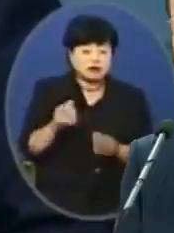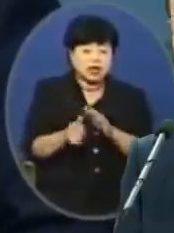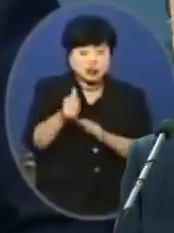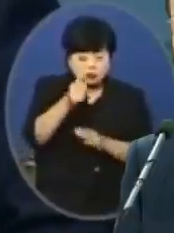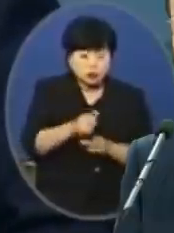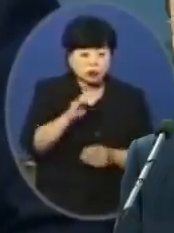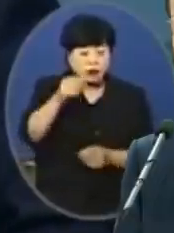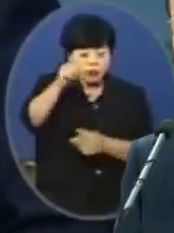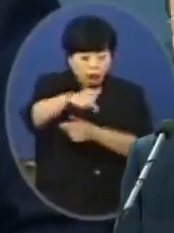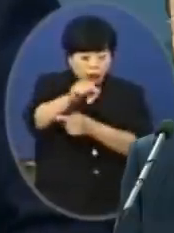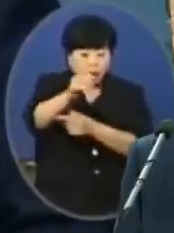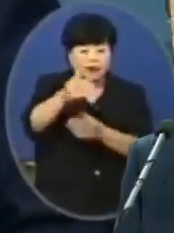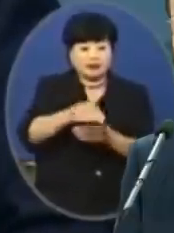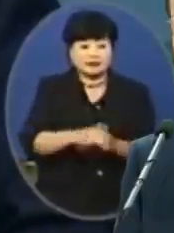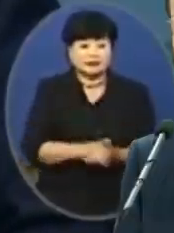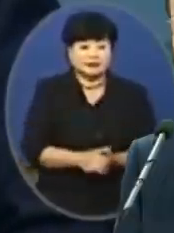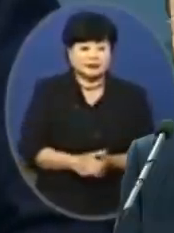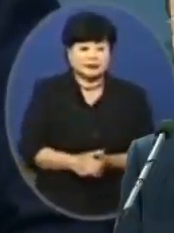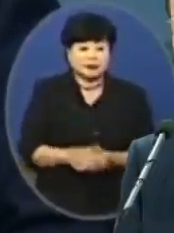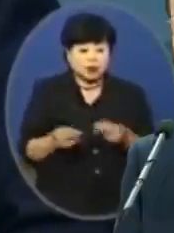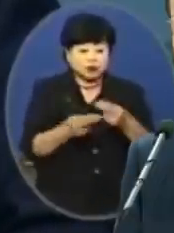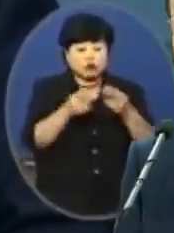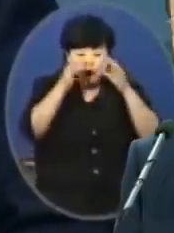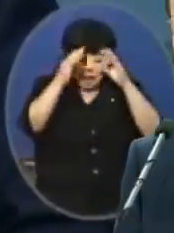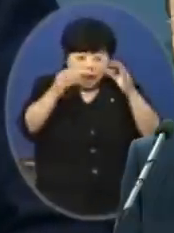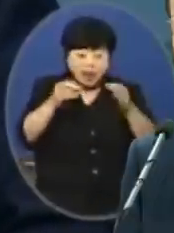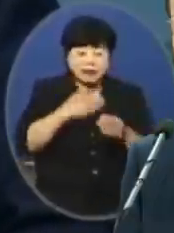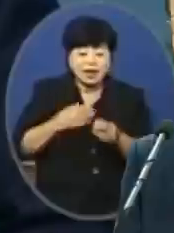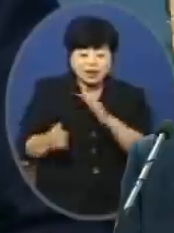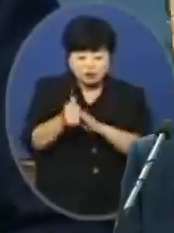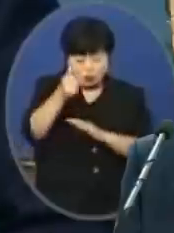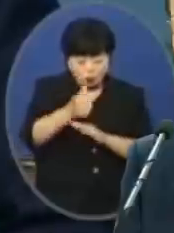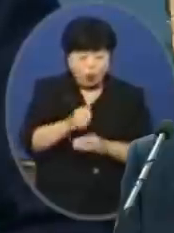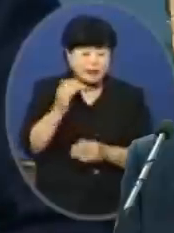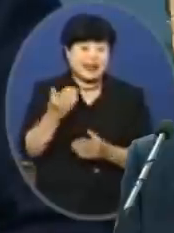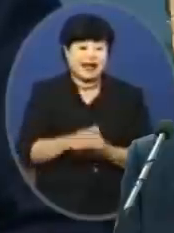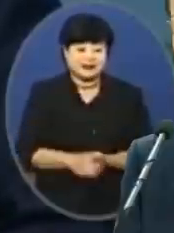된다. 두고 봐라 나는 성공한다.